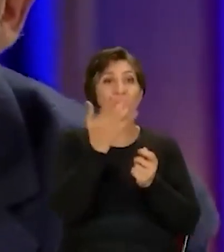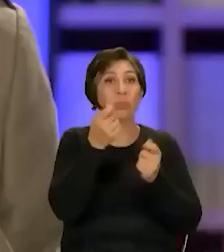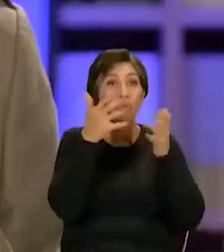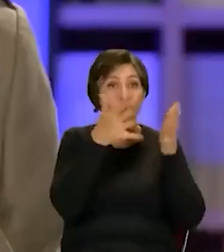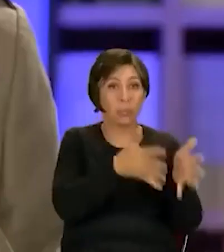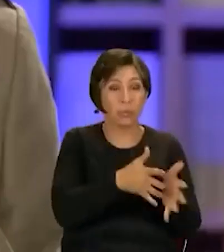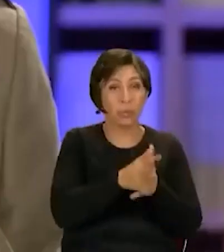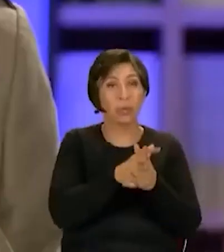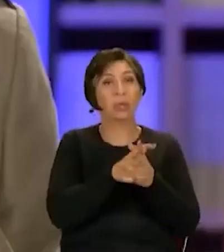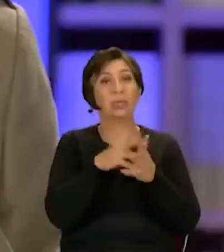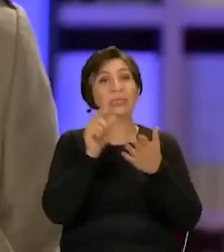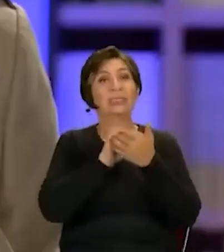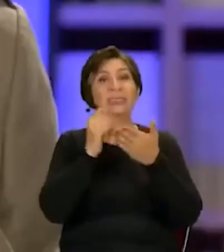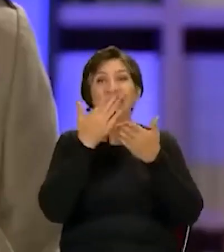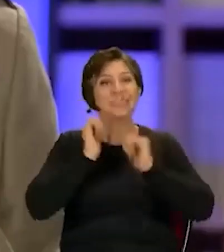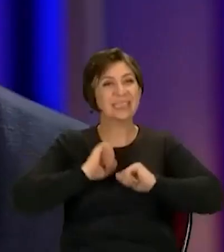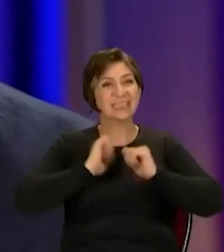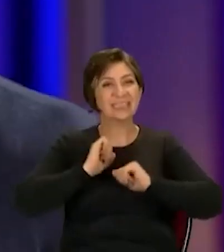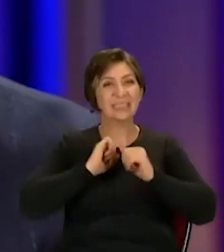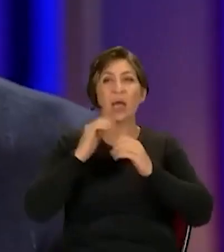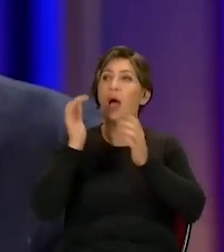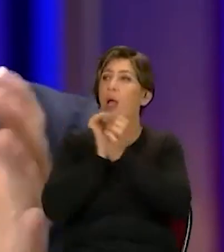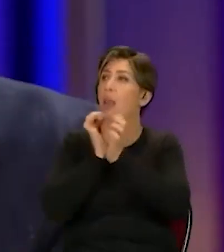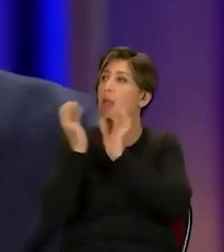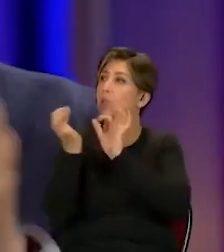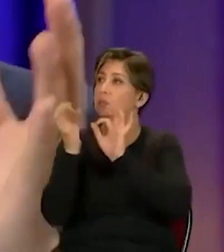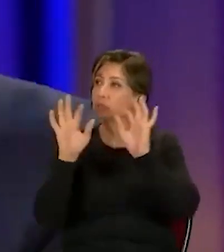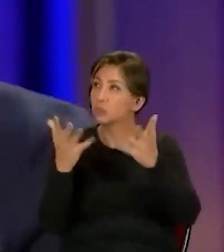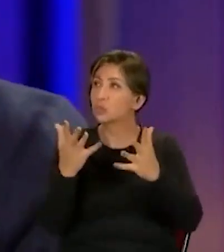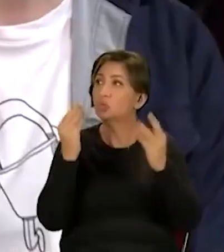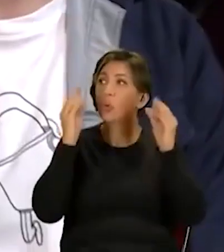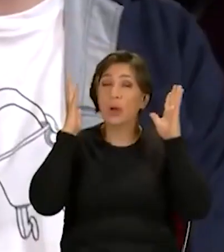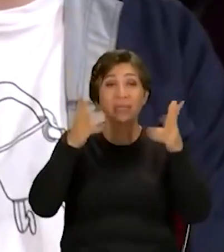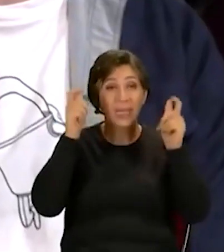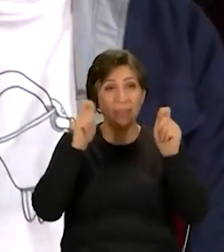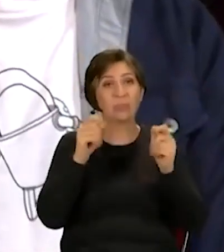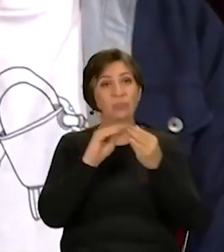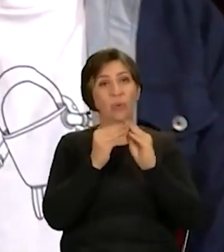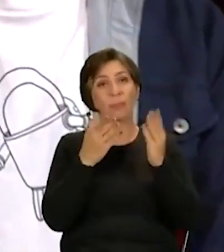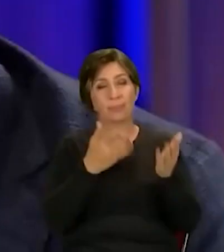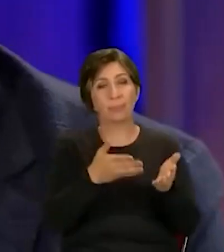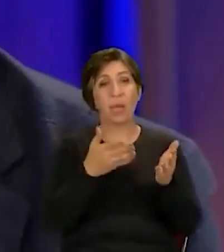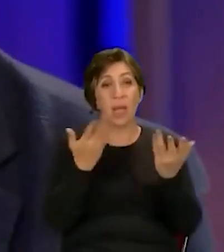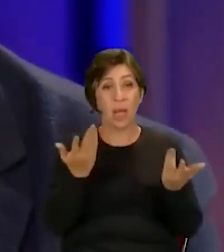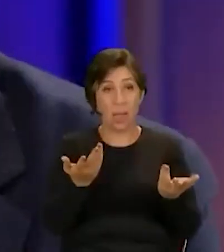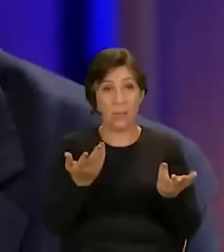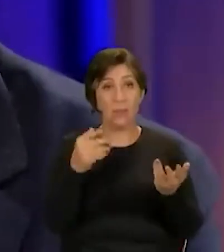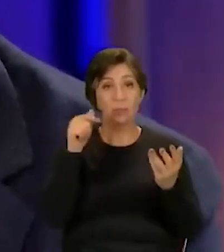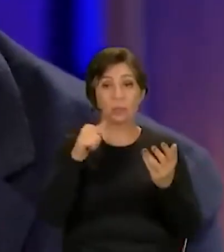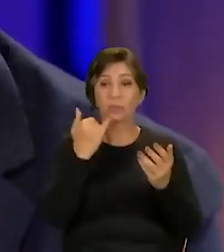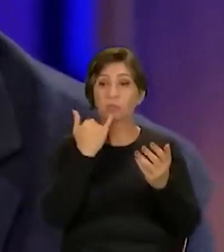paralar olmuşlar. Derslerinden geri kalıyorlar, aileleriyle ilişkileri bozuyor falan. Çok yaparsanız sıkıntılar bu. Ama